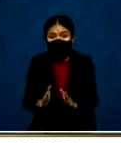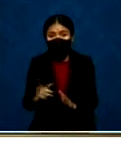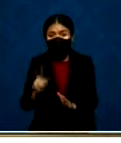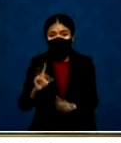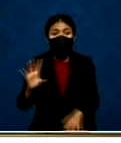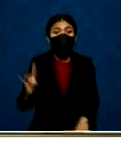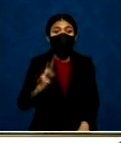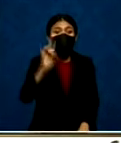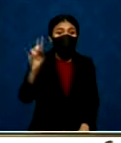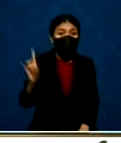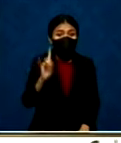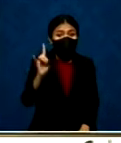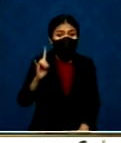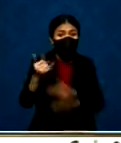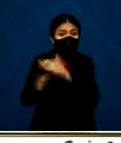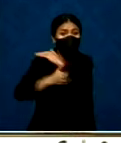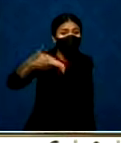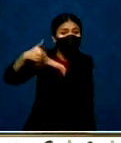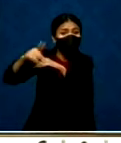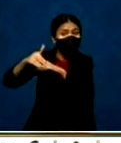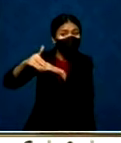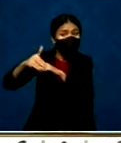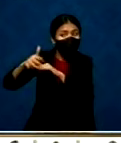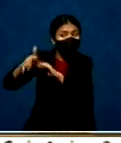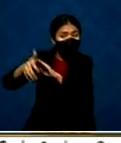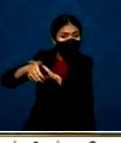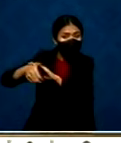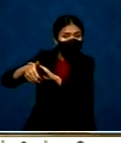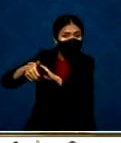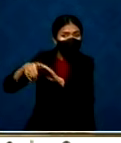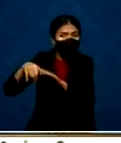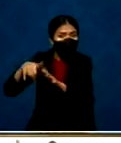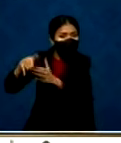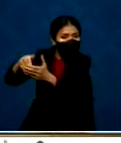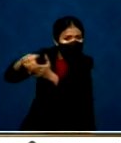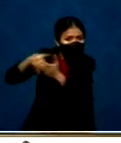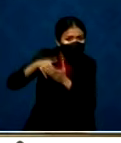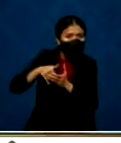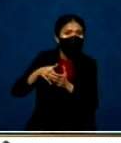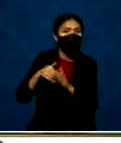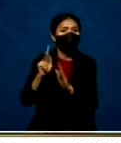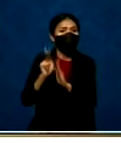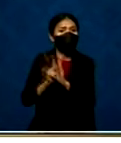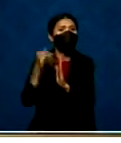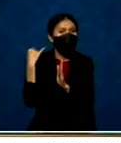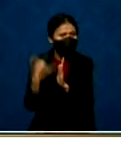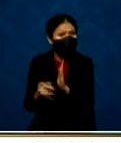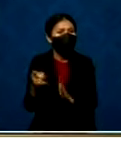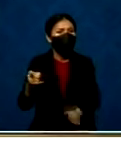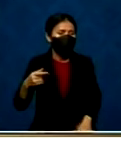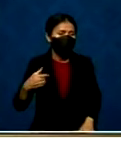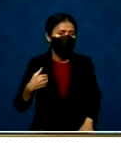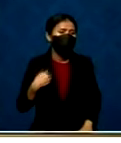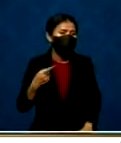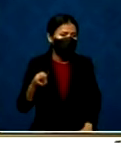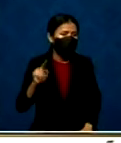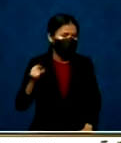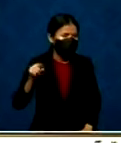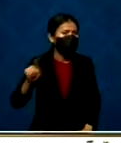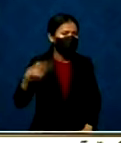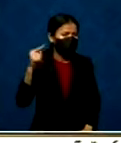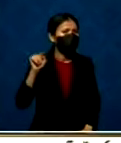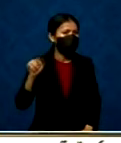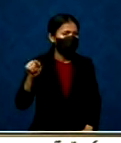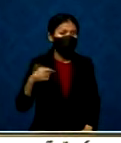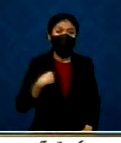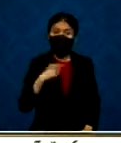ำเข้าสัตว์หรือเปล่าเรื่องนี้ผมอยากให้ท่านรัฐมนตรีได้คิดให้ไต่ตองให้ดีนะครับและท่านน่าจะเข้าใจปัญหานี้ดีที่สุดเพราะว่าเป็น